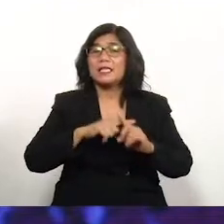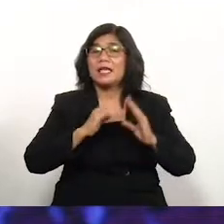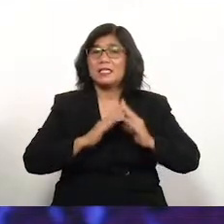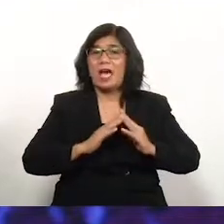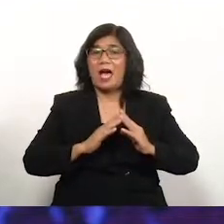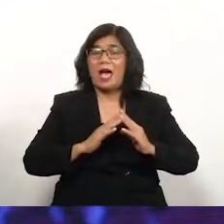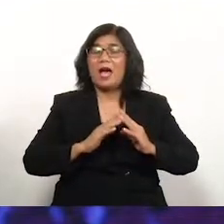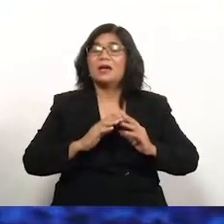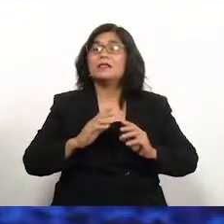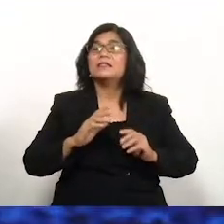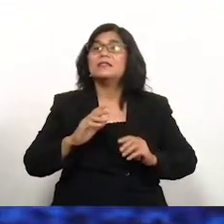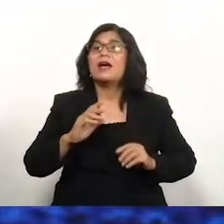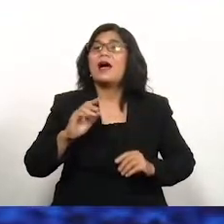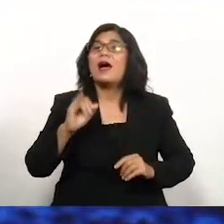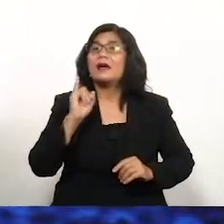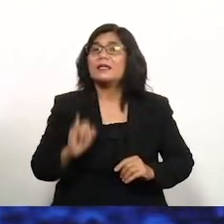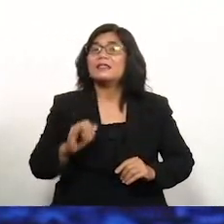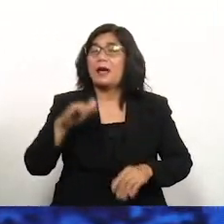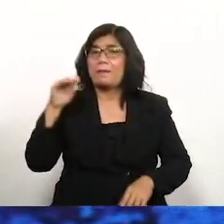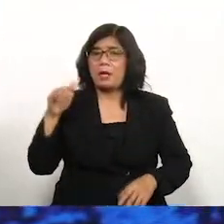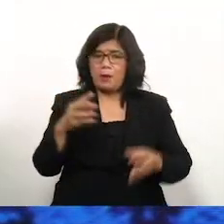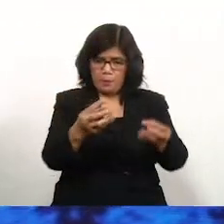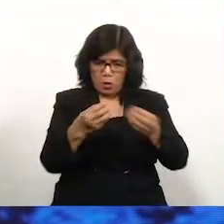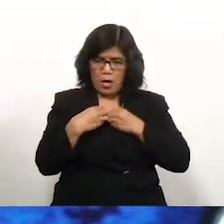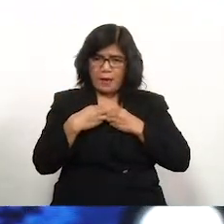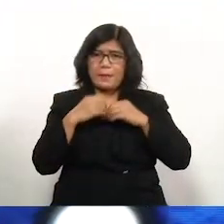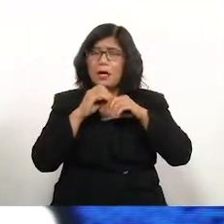Hai anak untuk memperoleh berkah karena Salshabilla